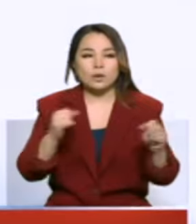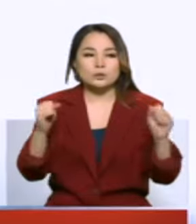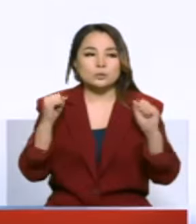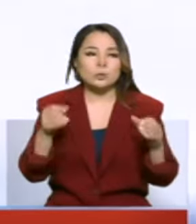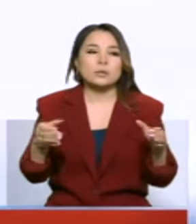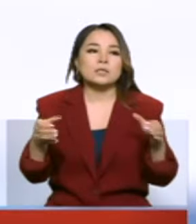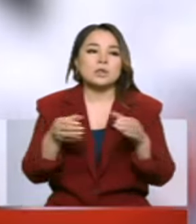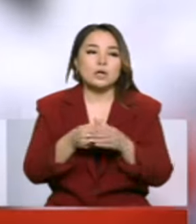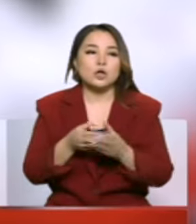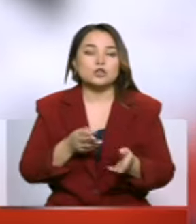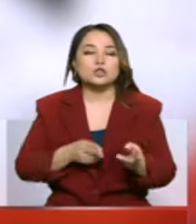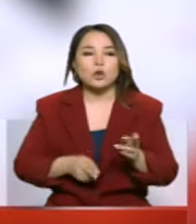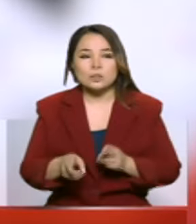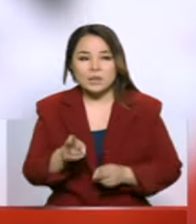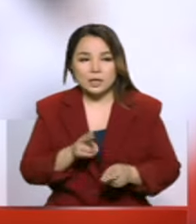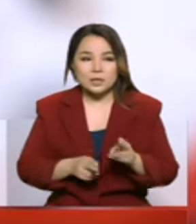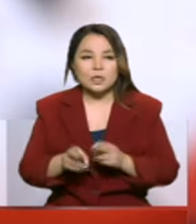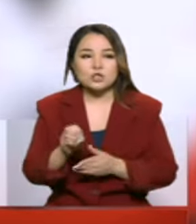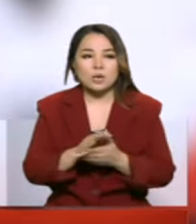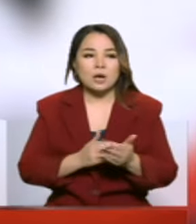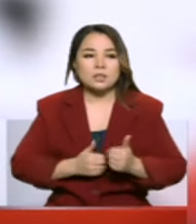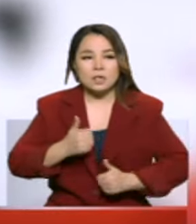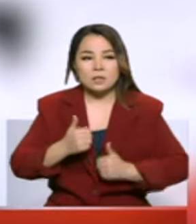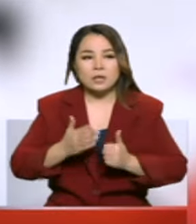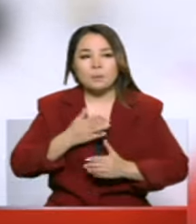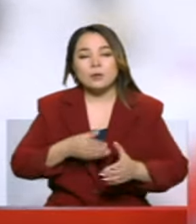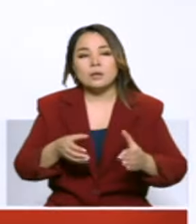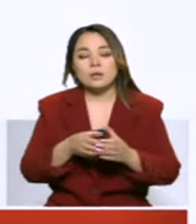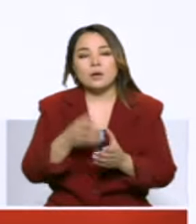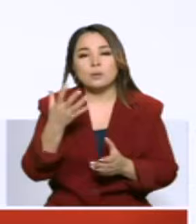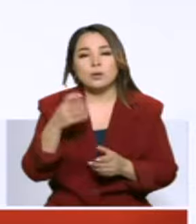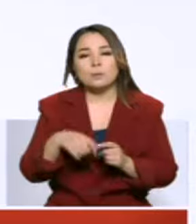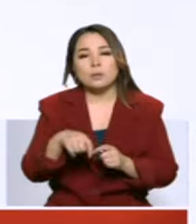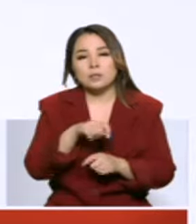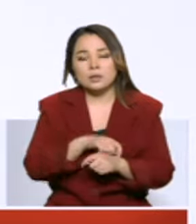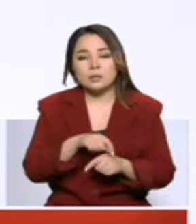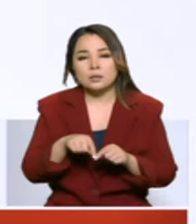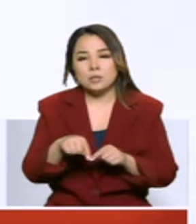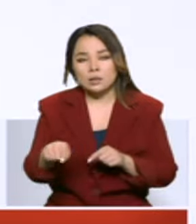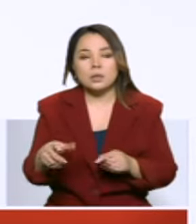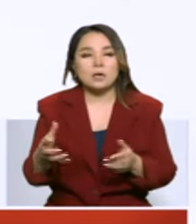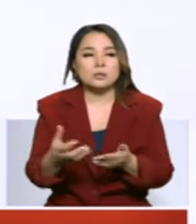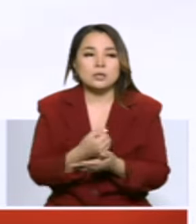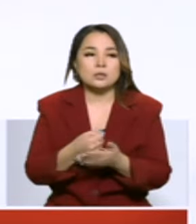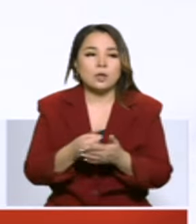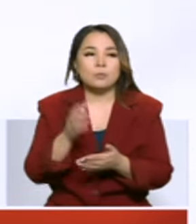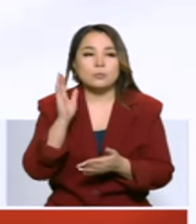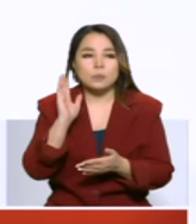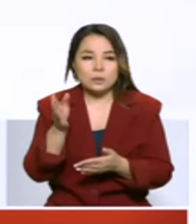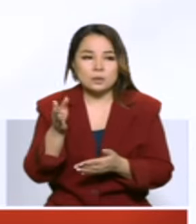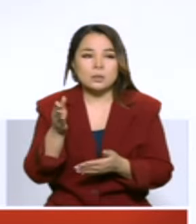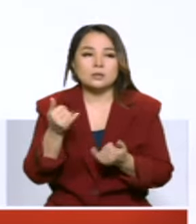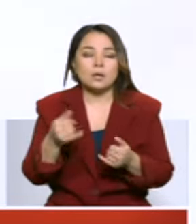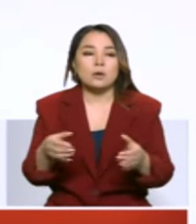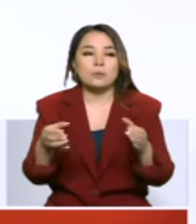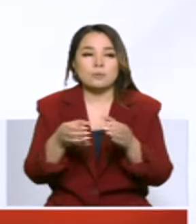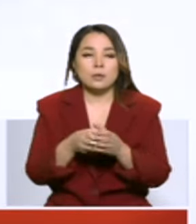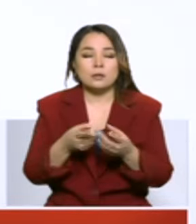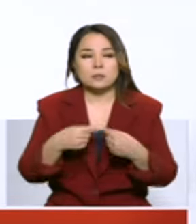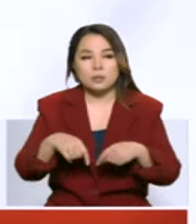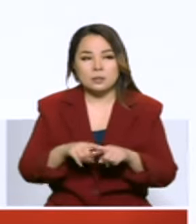кешенде шорт-тректен жарыс жалғасады. Біздің команда 500 метр қашықты егеретін болады. Құрама